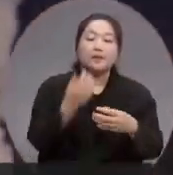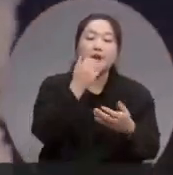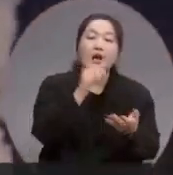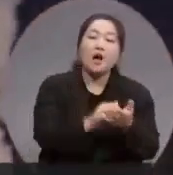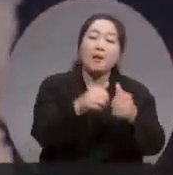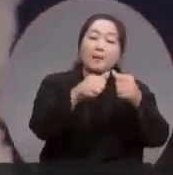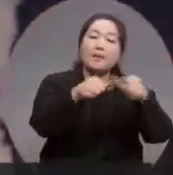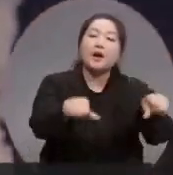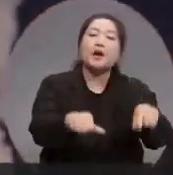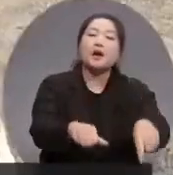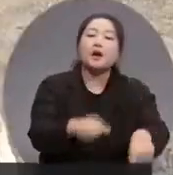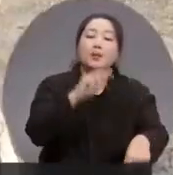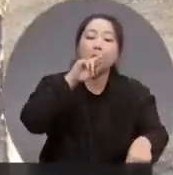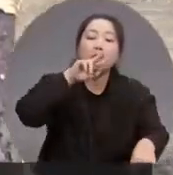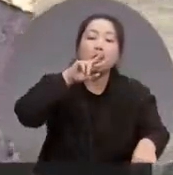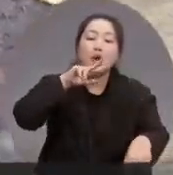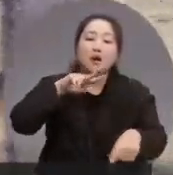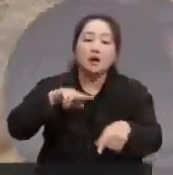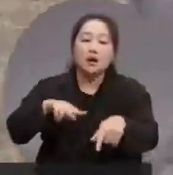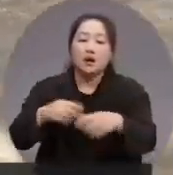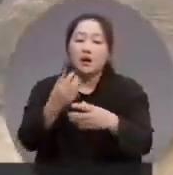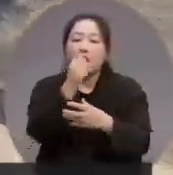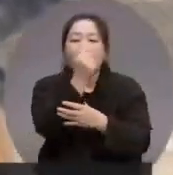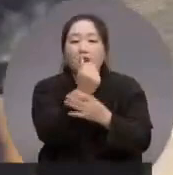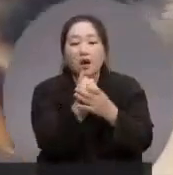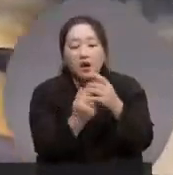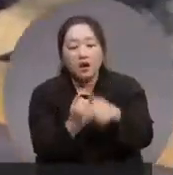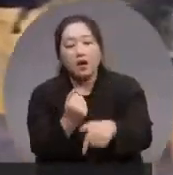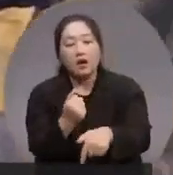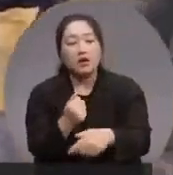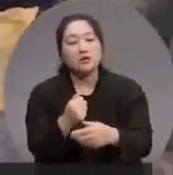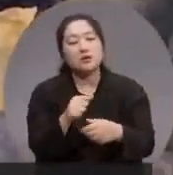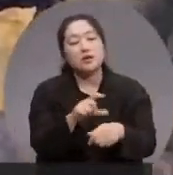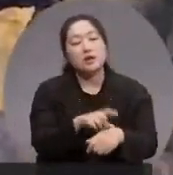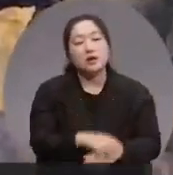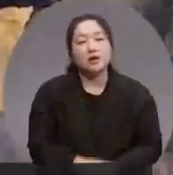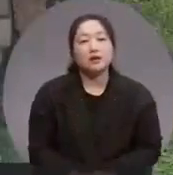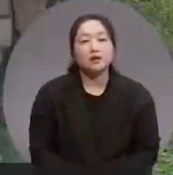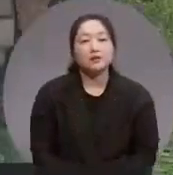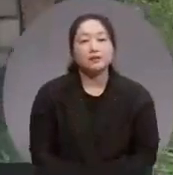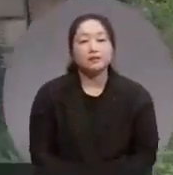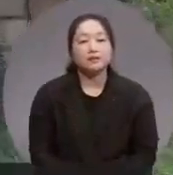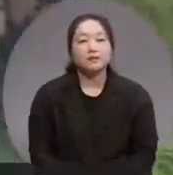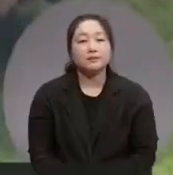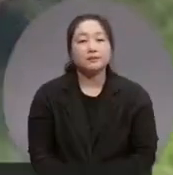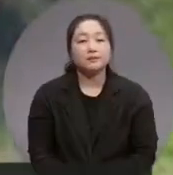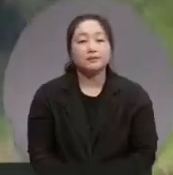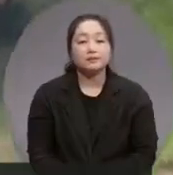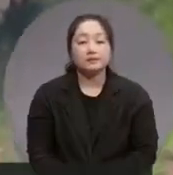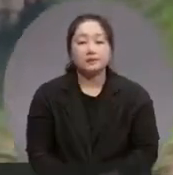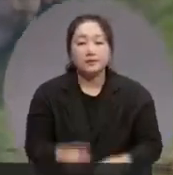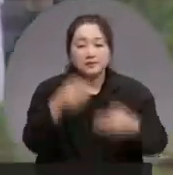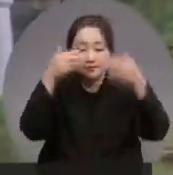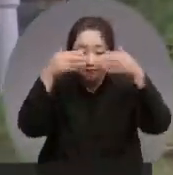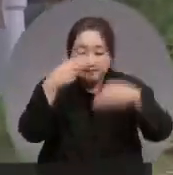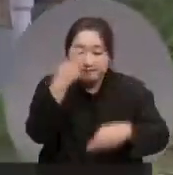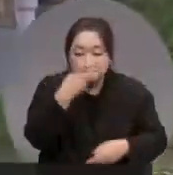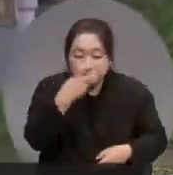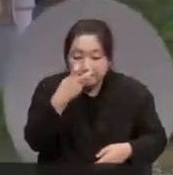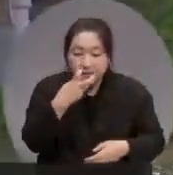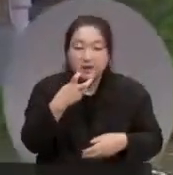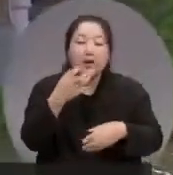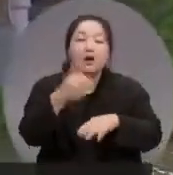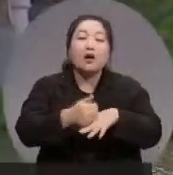콘크리트가 깨져 있고 여기저기 녹슬어 세월의 흔적이 여실히 드러납니다. 집중 점검 결과 노후화가